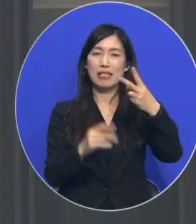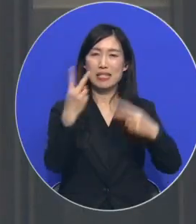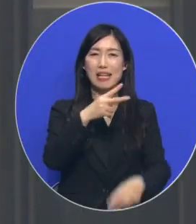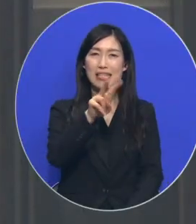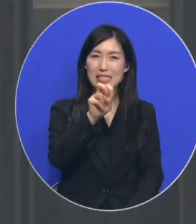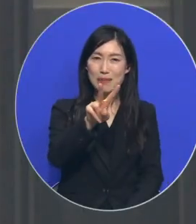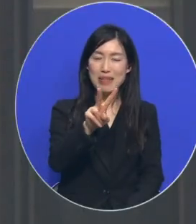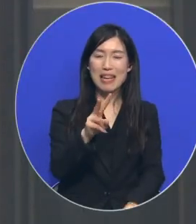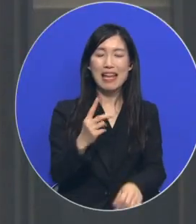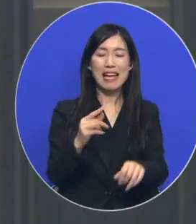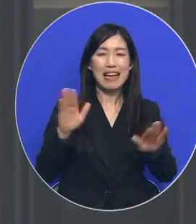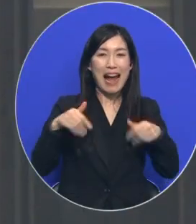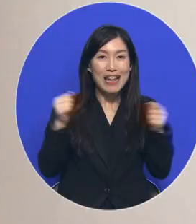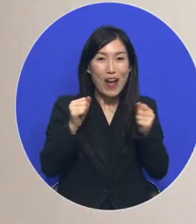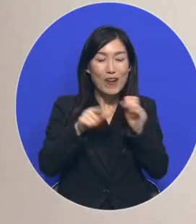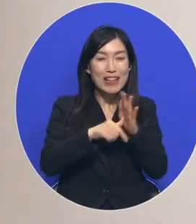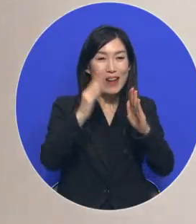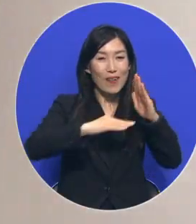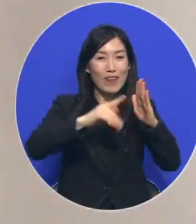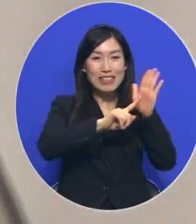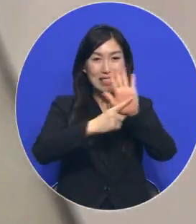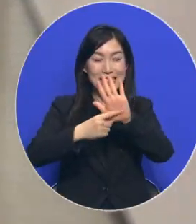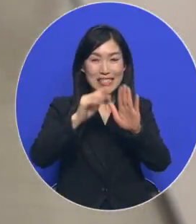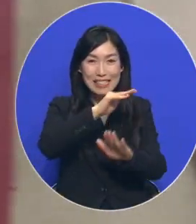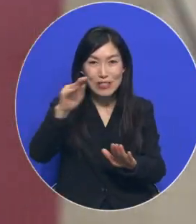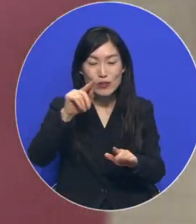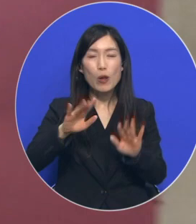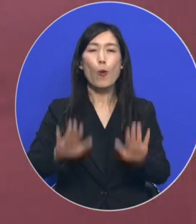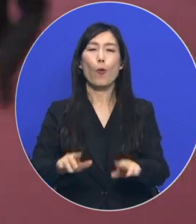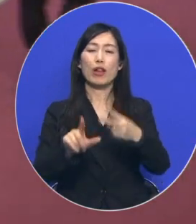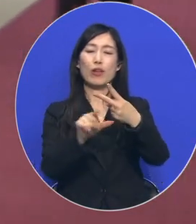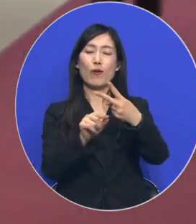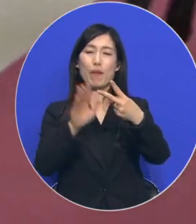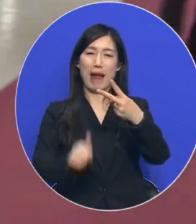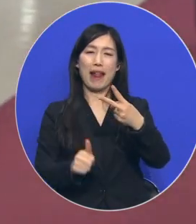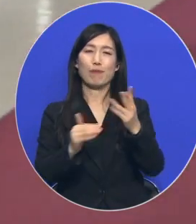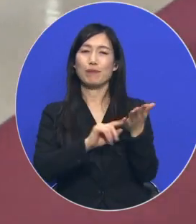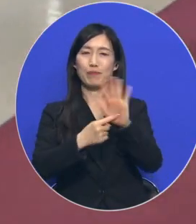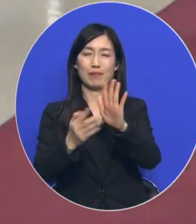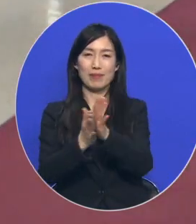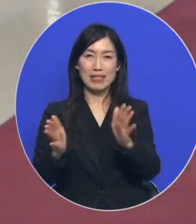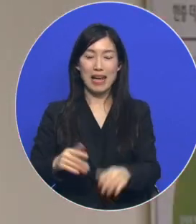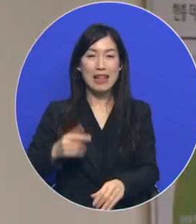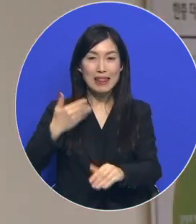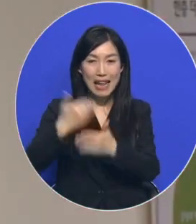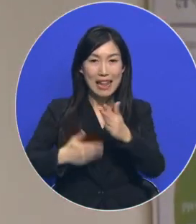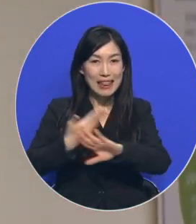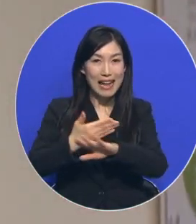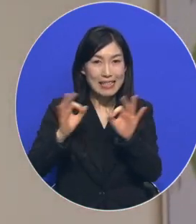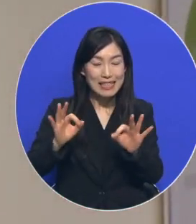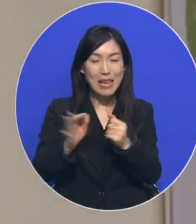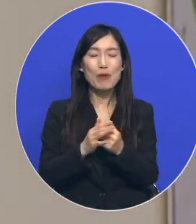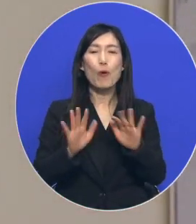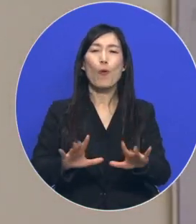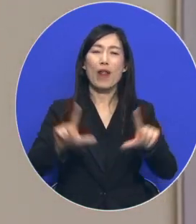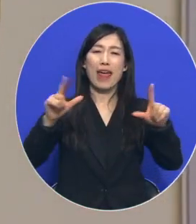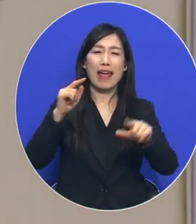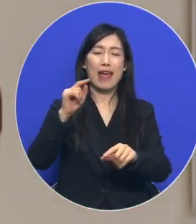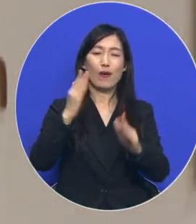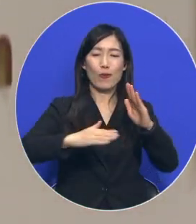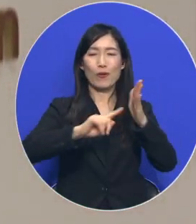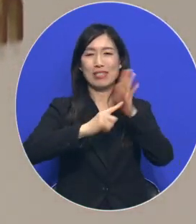올해 2월 말부터 시행하고 나머지 업권에 대해서는 올 상반기 공시부터 반영하겠다고 밝혔습니다